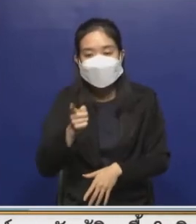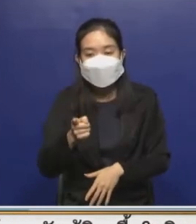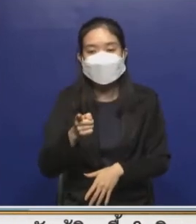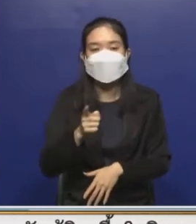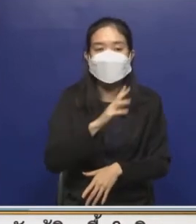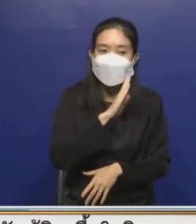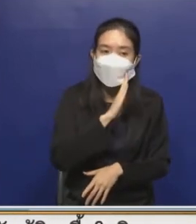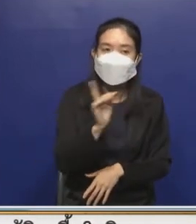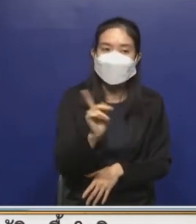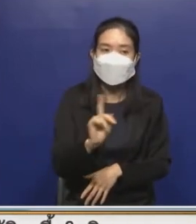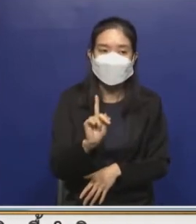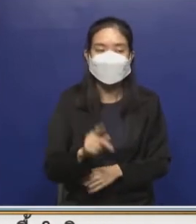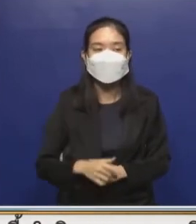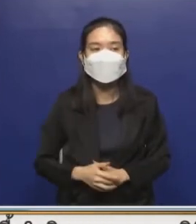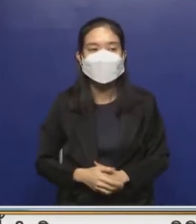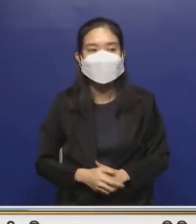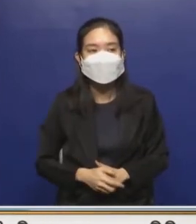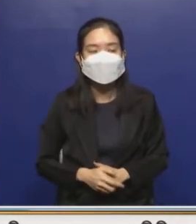ับ